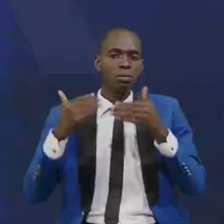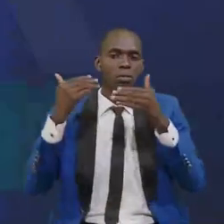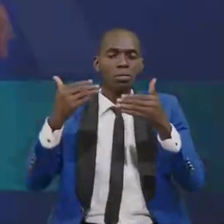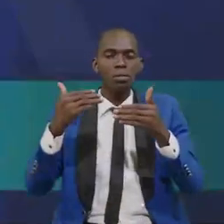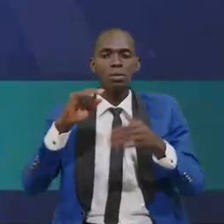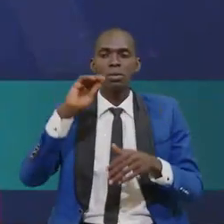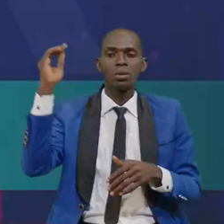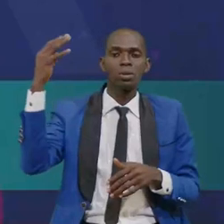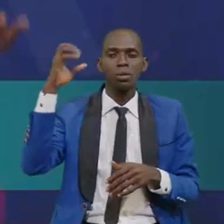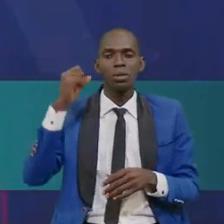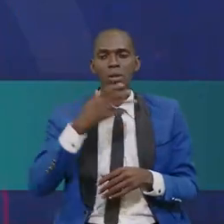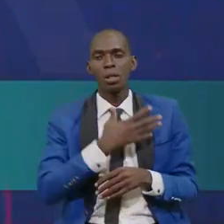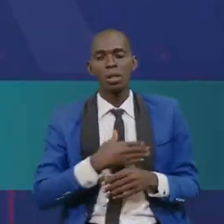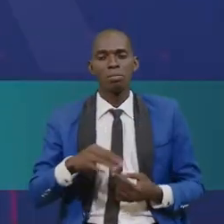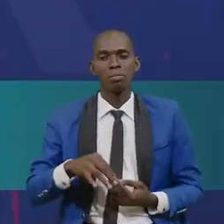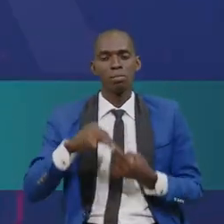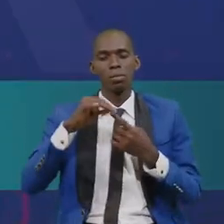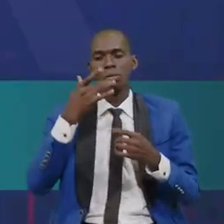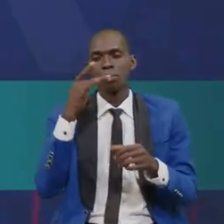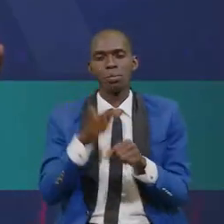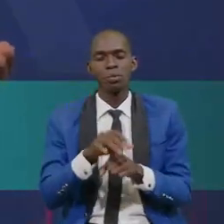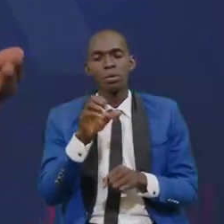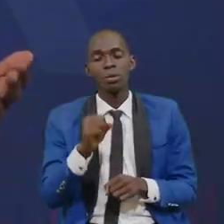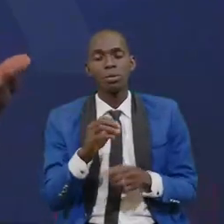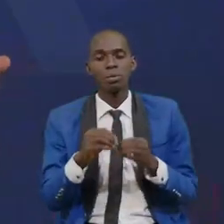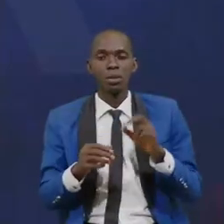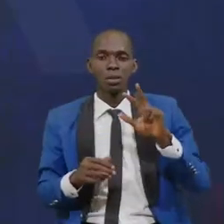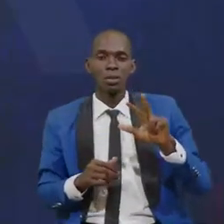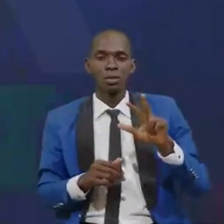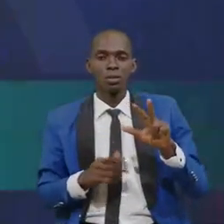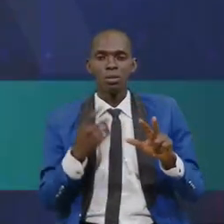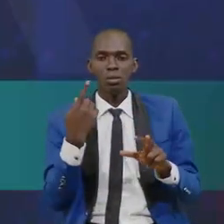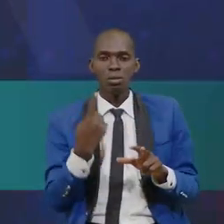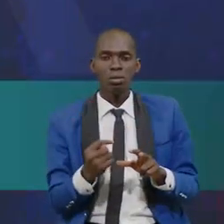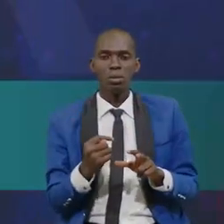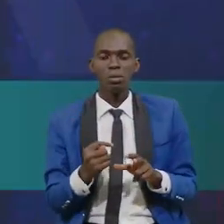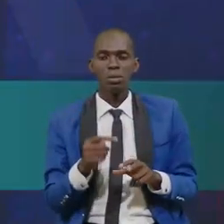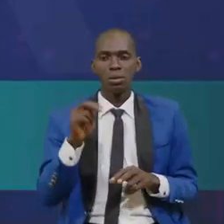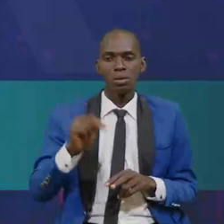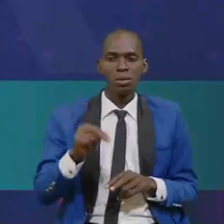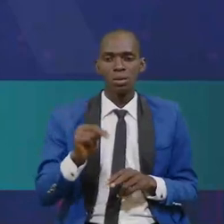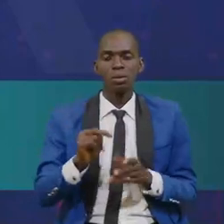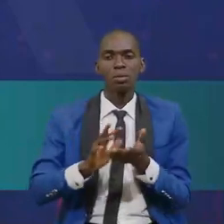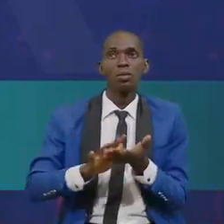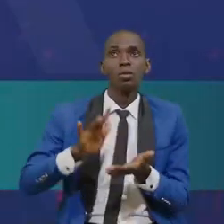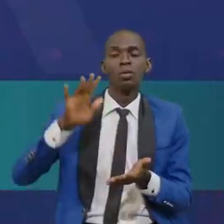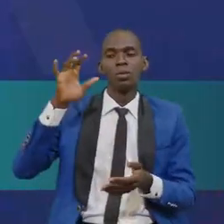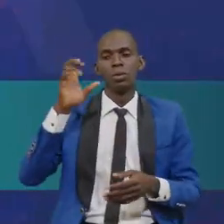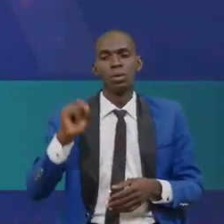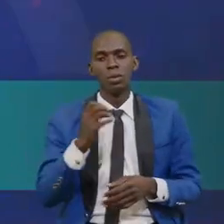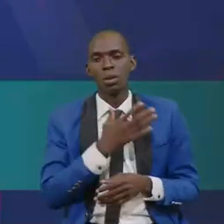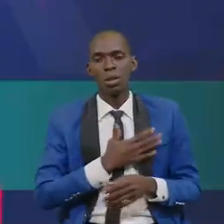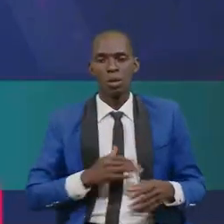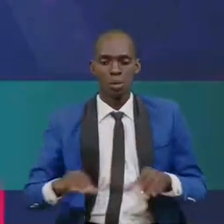vastes promesses gracieuses et particulières. Troisième élément, les promesses glorieuses et réalisables en